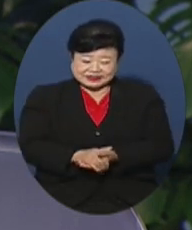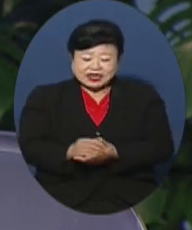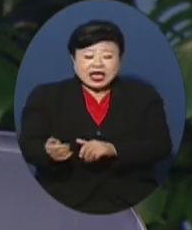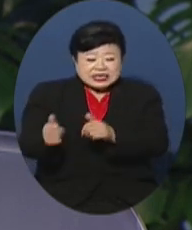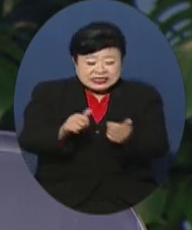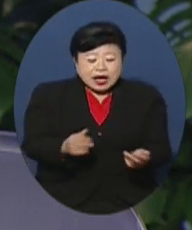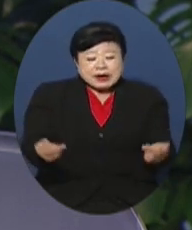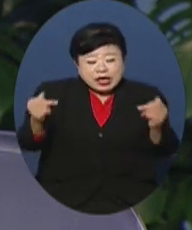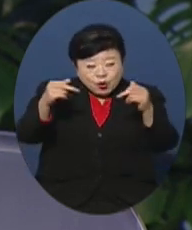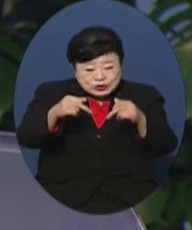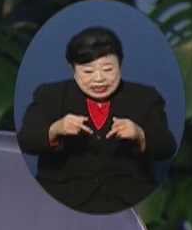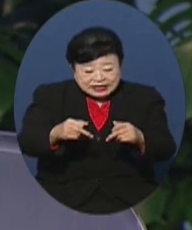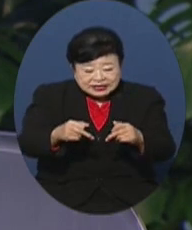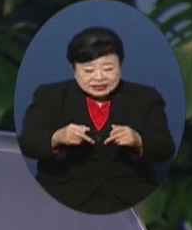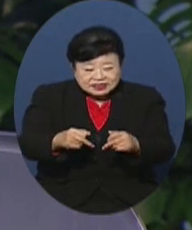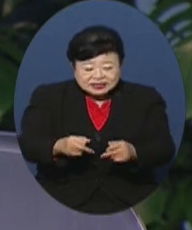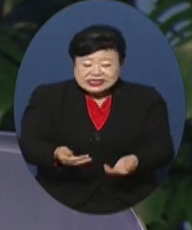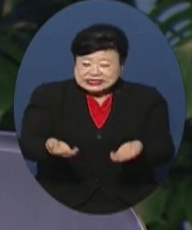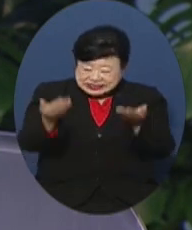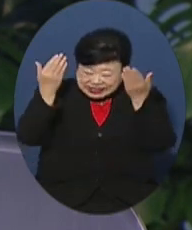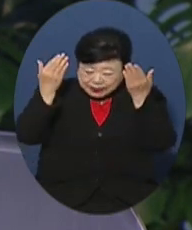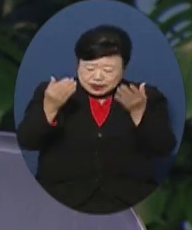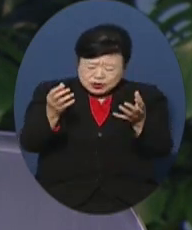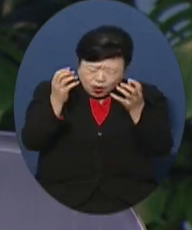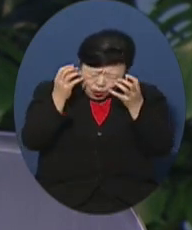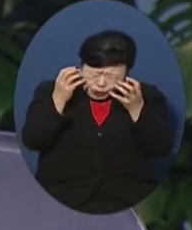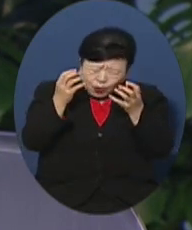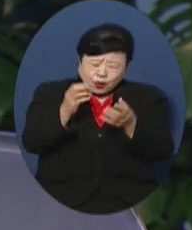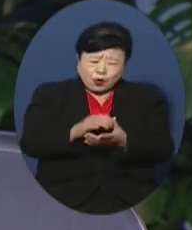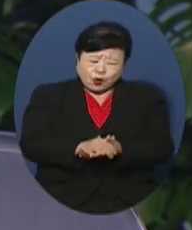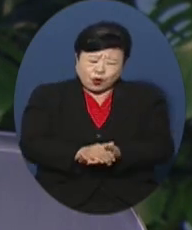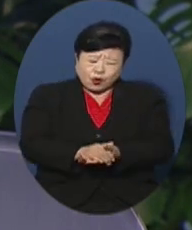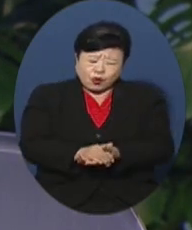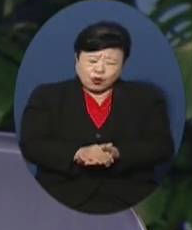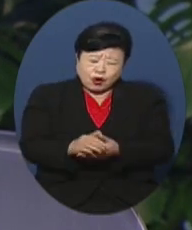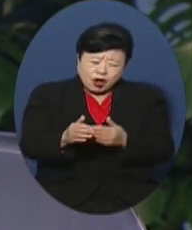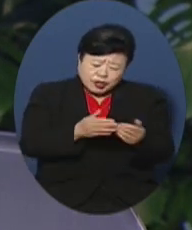사망의 골짜기를 지나는 것은 고통스러운